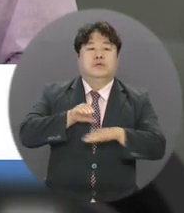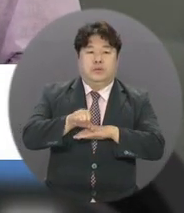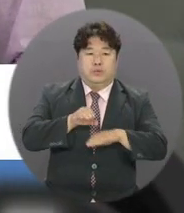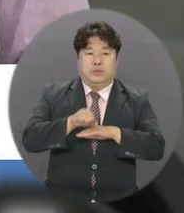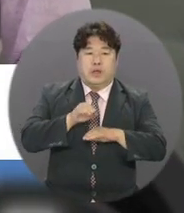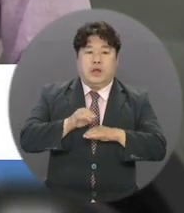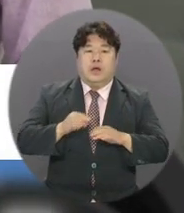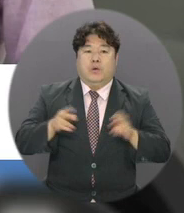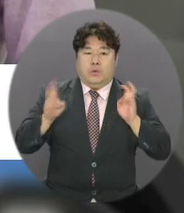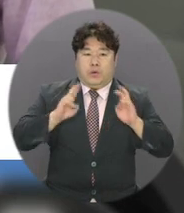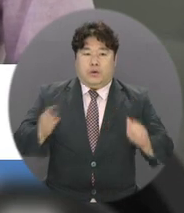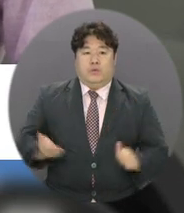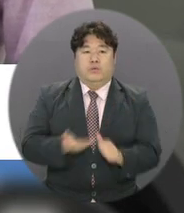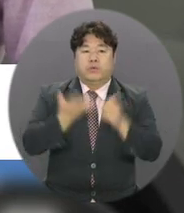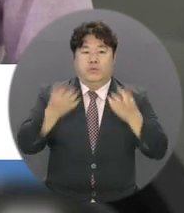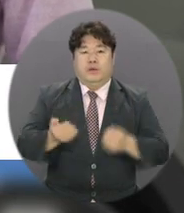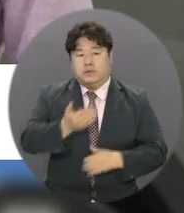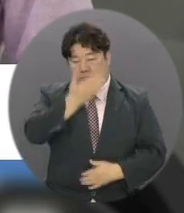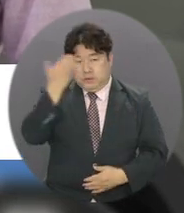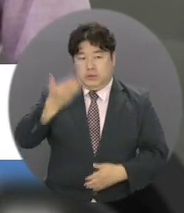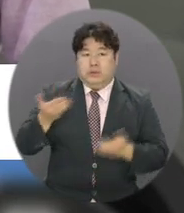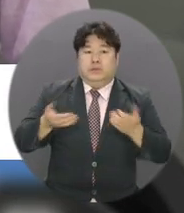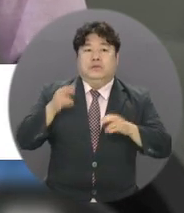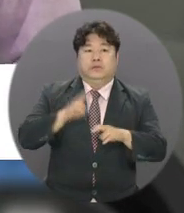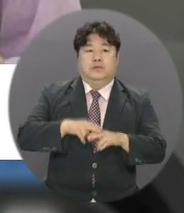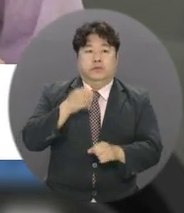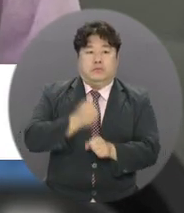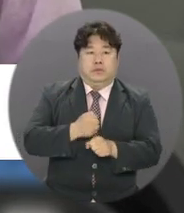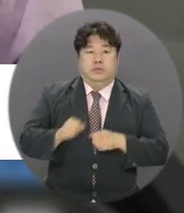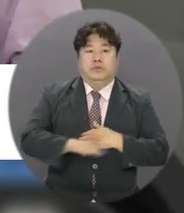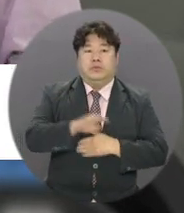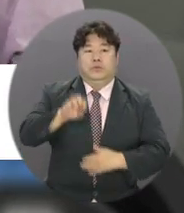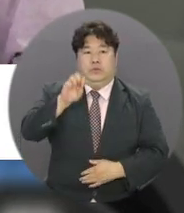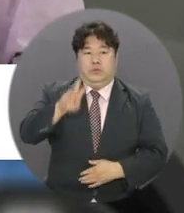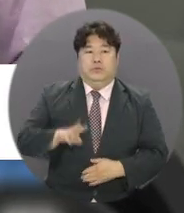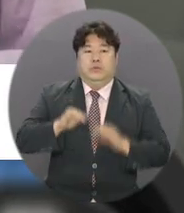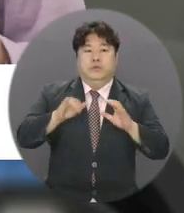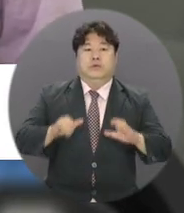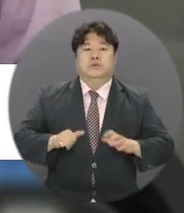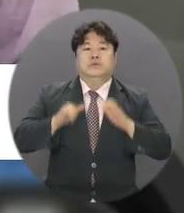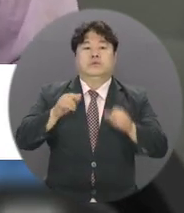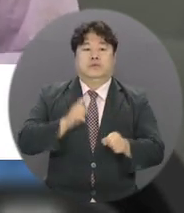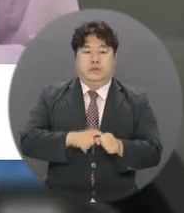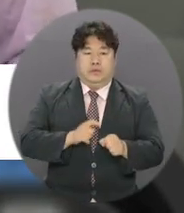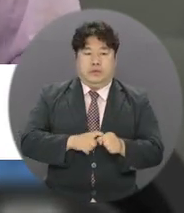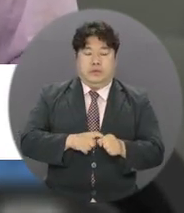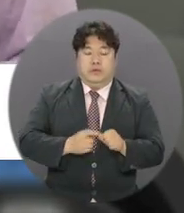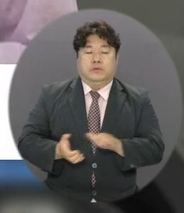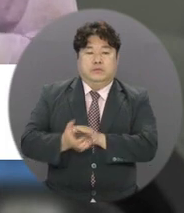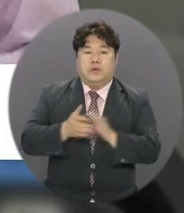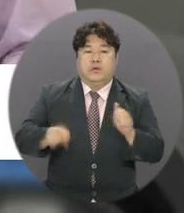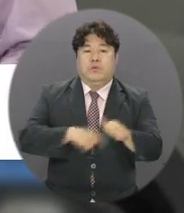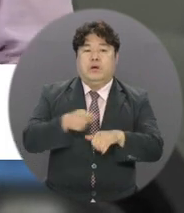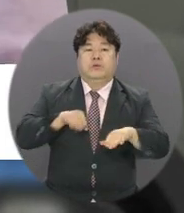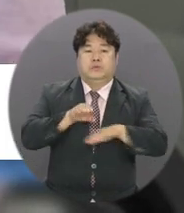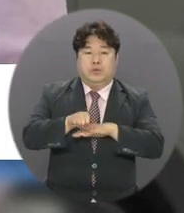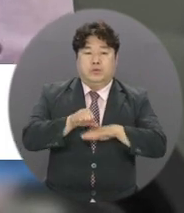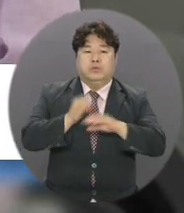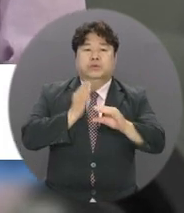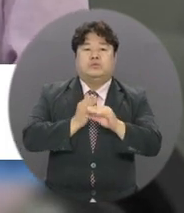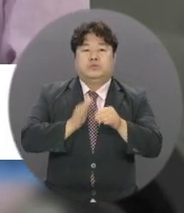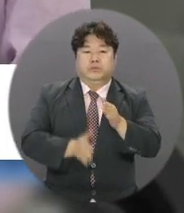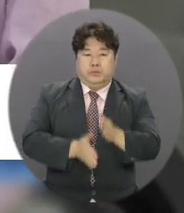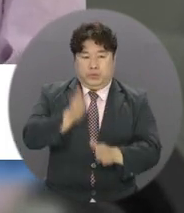공장으로 키워서 많은 청년 일자리를 만들고 우리 광주를 세계적인 친환경 자동차 메카